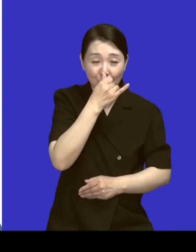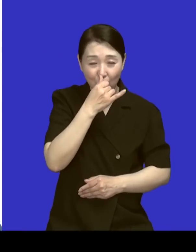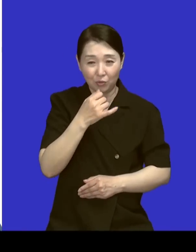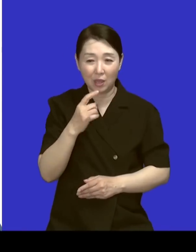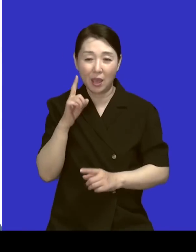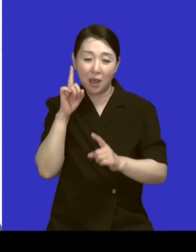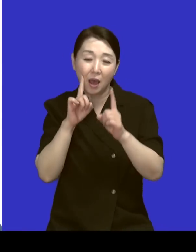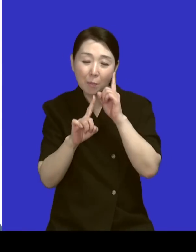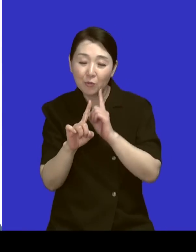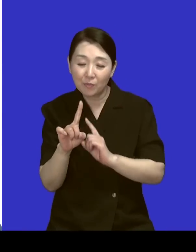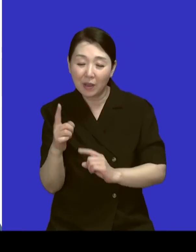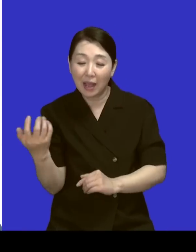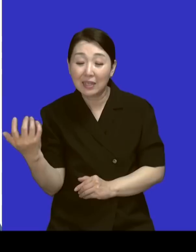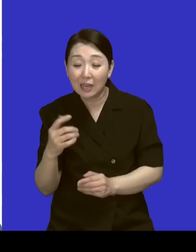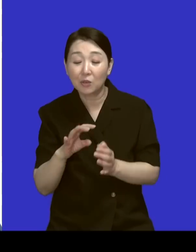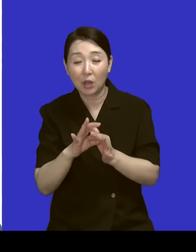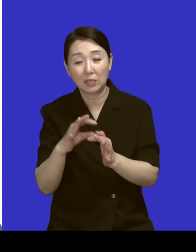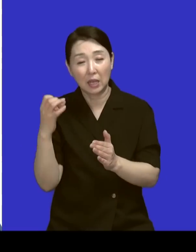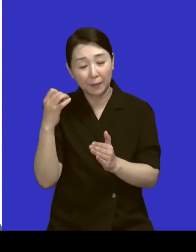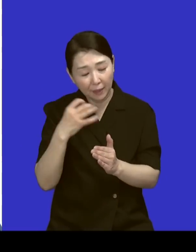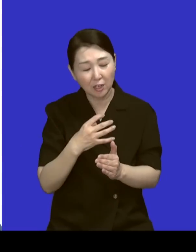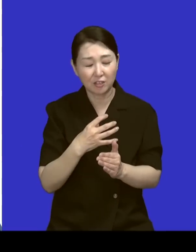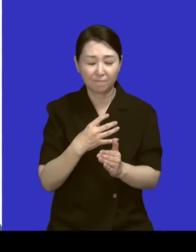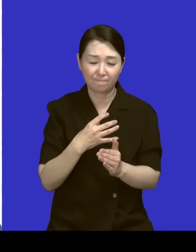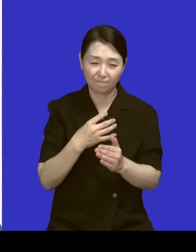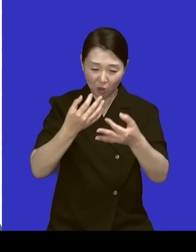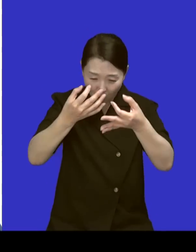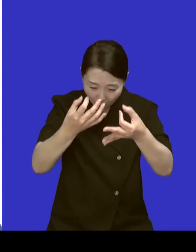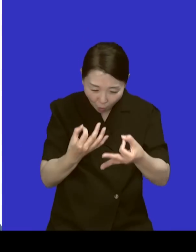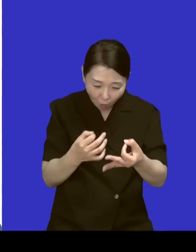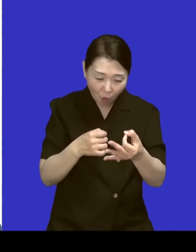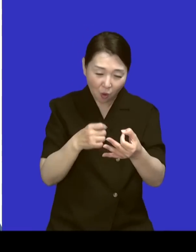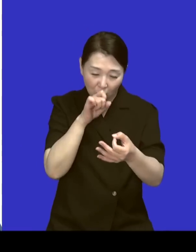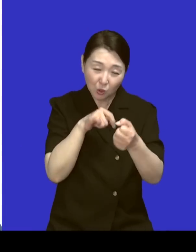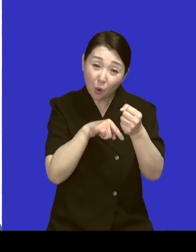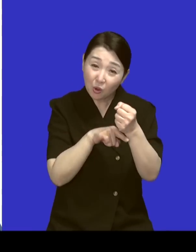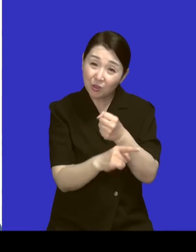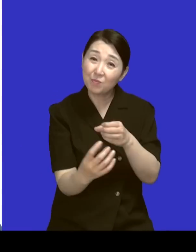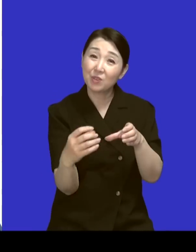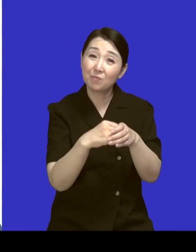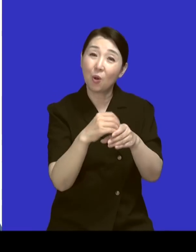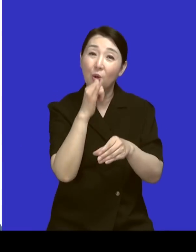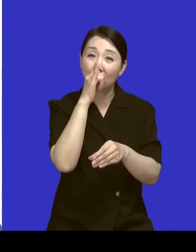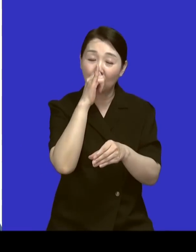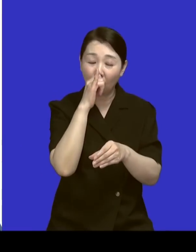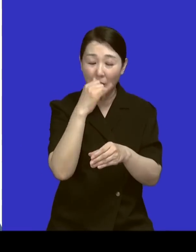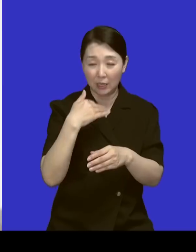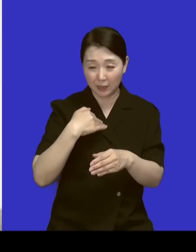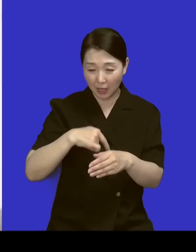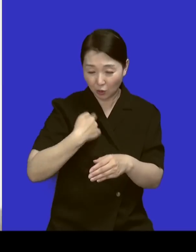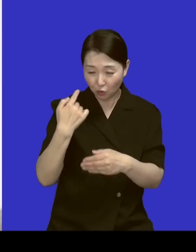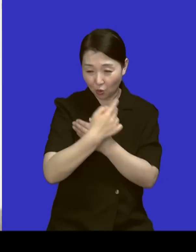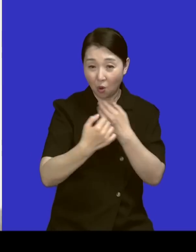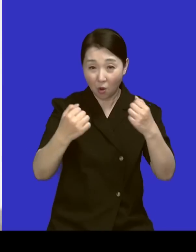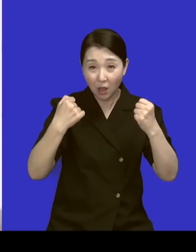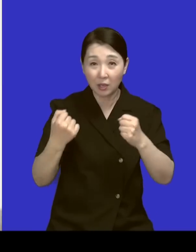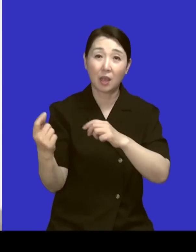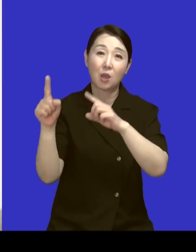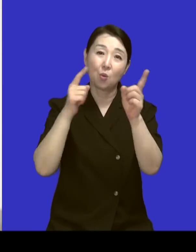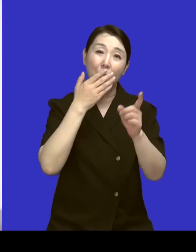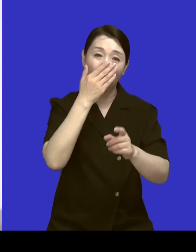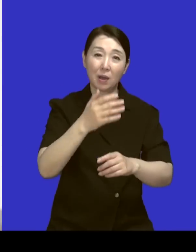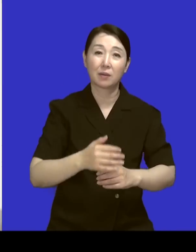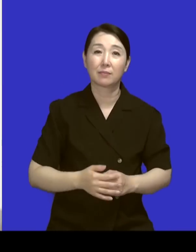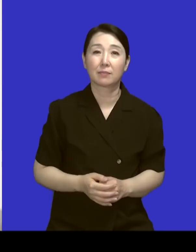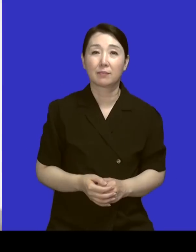대해서 다시 해석을 하게 되고 더 좋은 의미를 부여하게 되고 그러면서 제 자신도 더 건강하게 회복될 수가